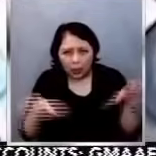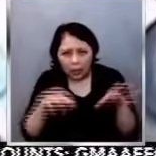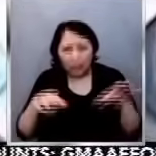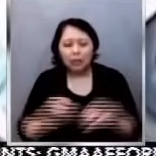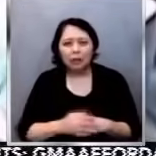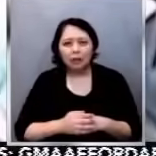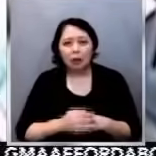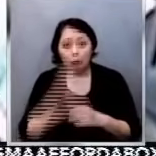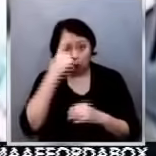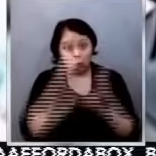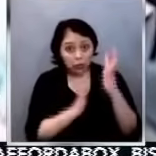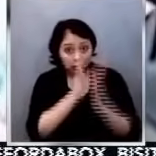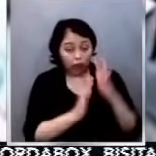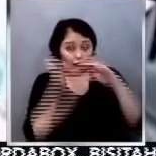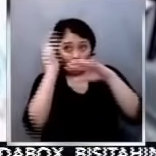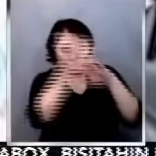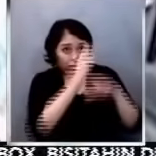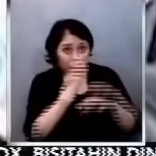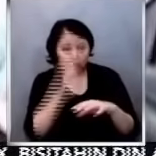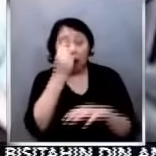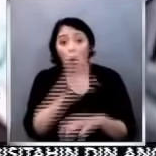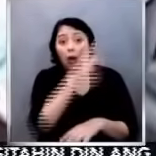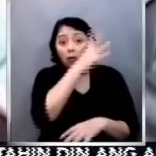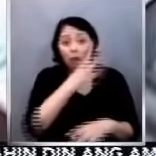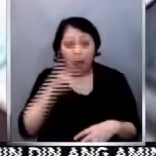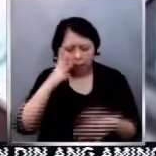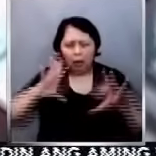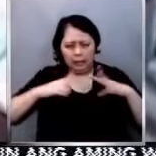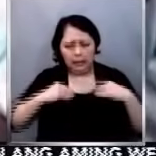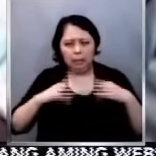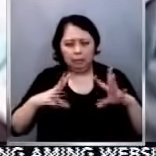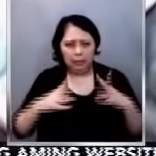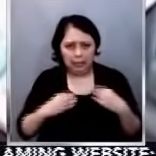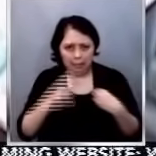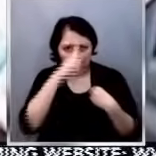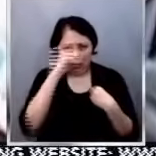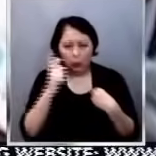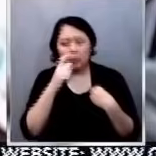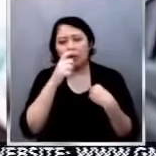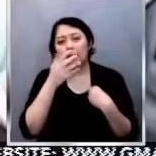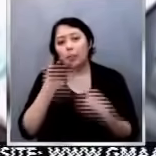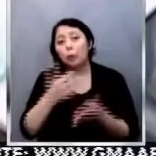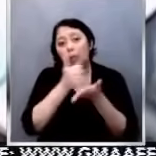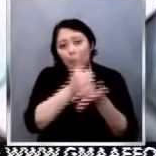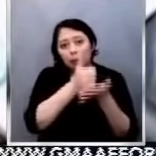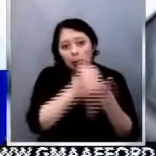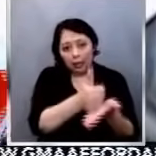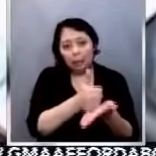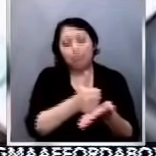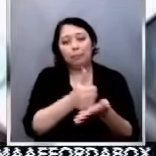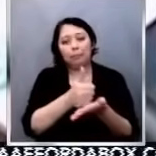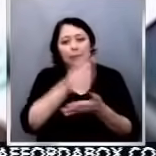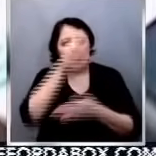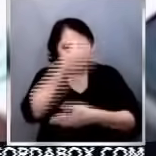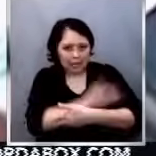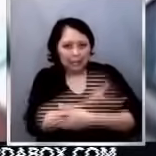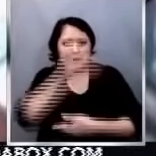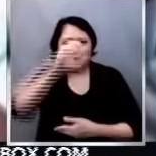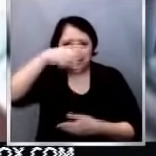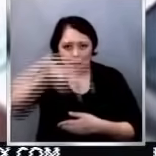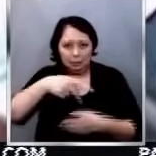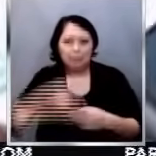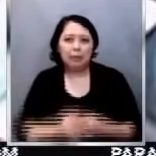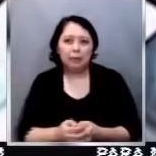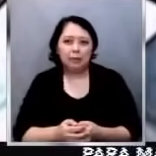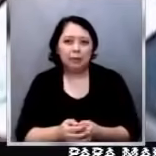anak. Siya ang lagi kong hanap pagka-uwi. Siya ang tagapawi ng aking pagod. Kahit gaano kami kahirap, mapakain ko lang ang pamilya ko